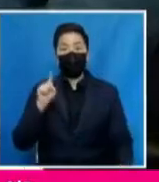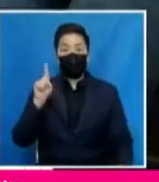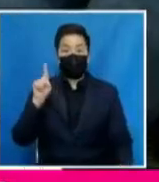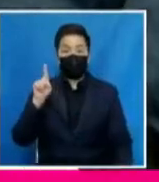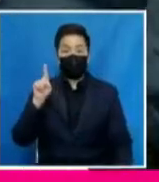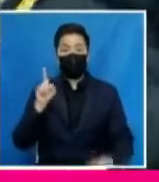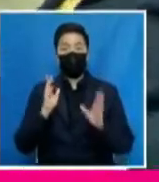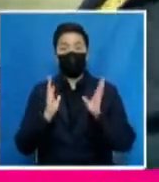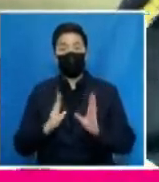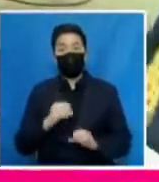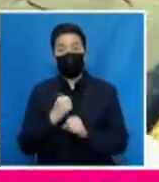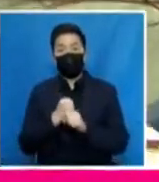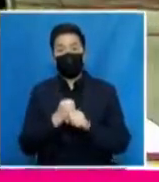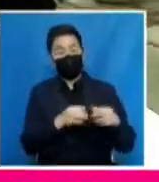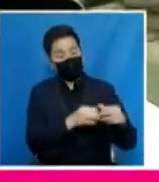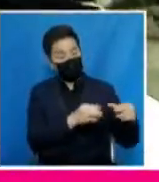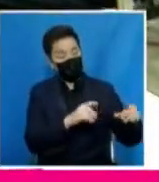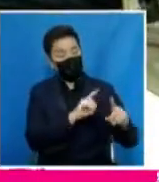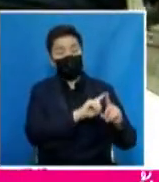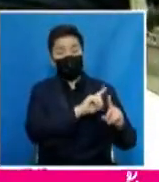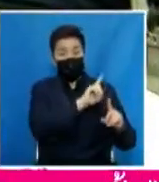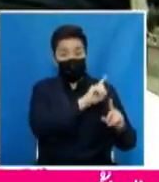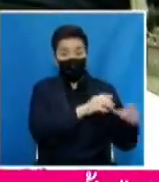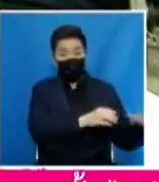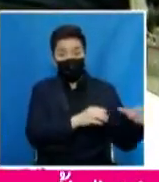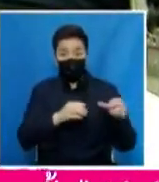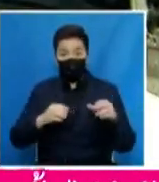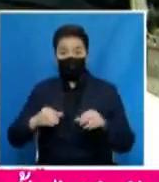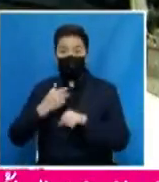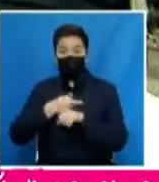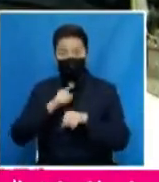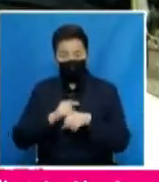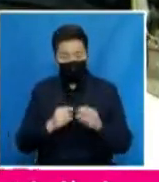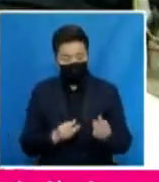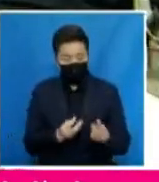นักงานนำกล่องลูกบอลยางหมายเลข1มาให้ประธานกรรมการตรวจสอบค่ะ